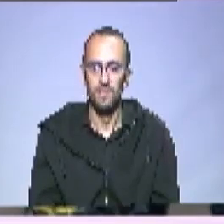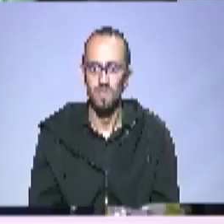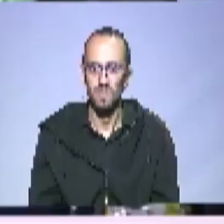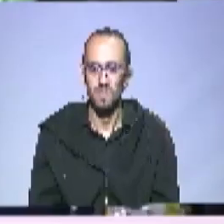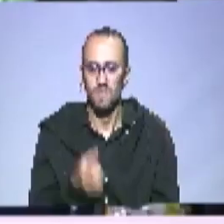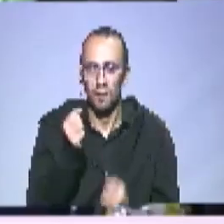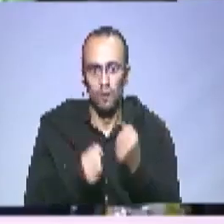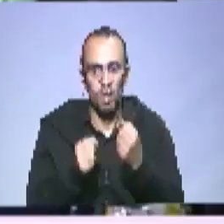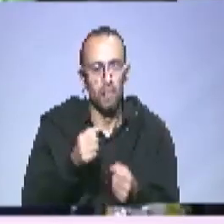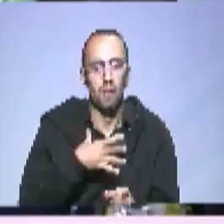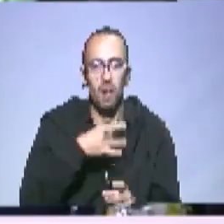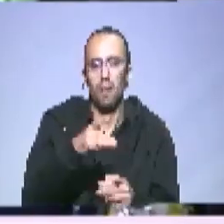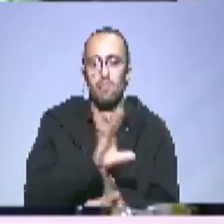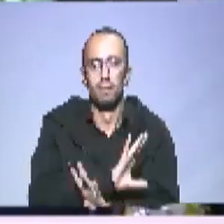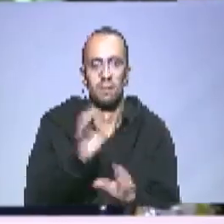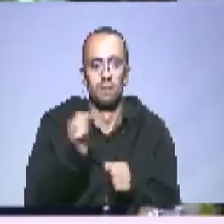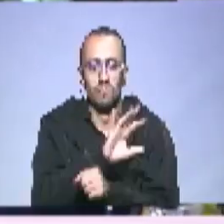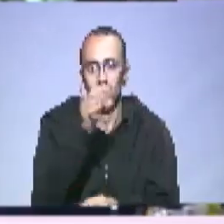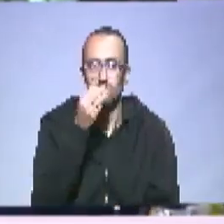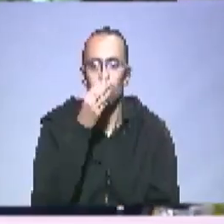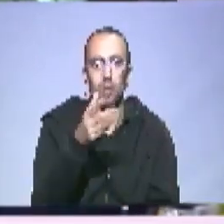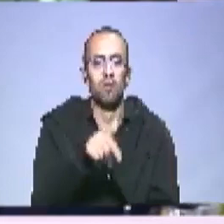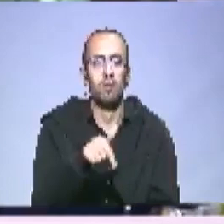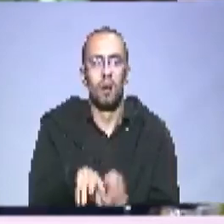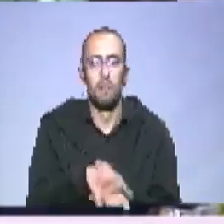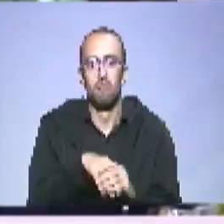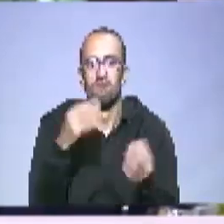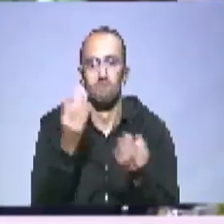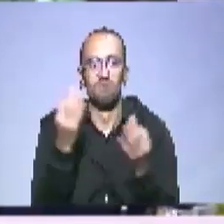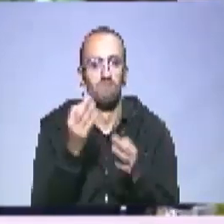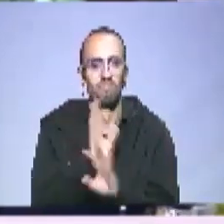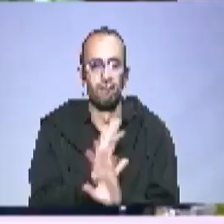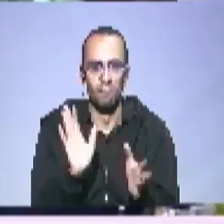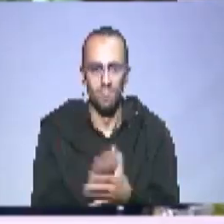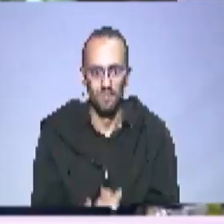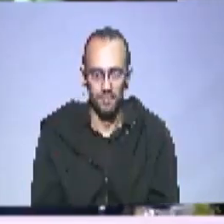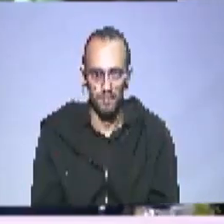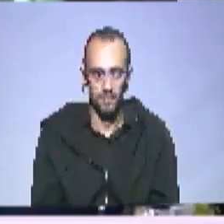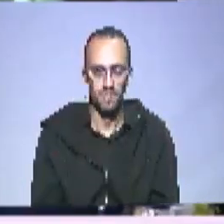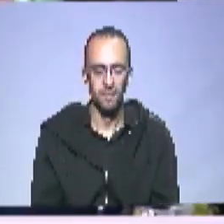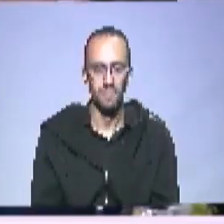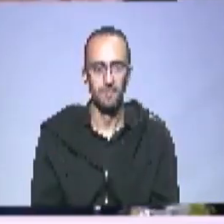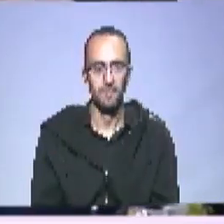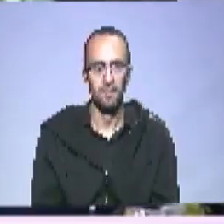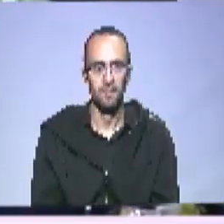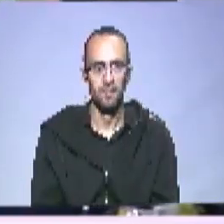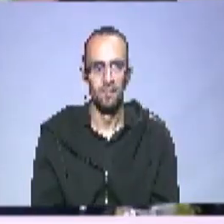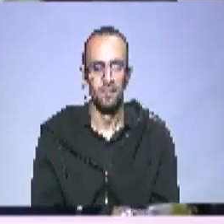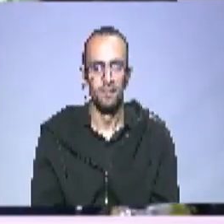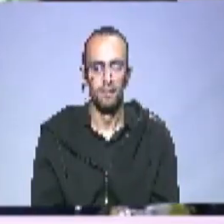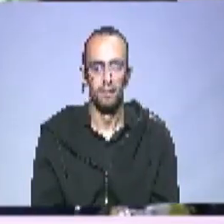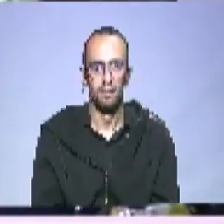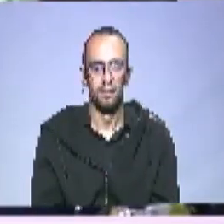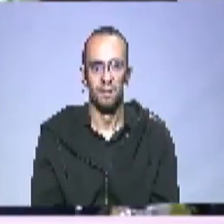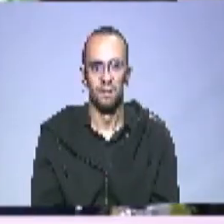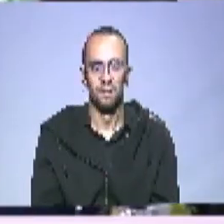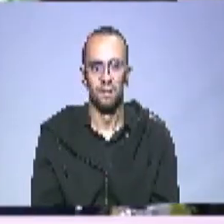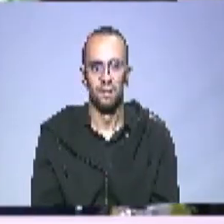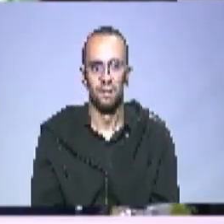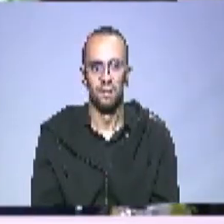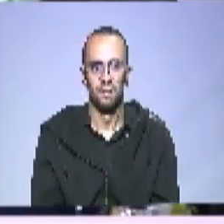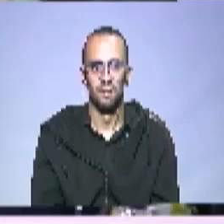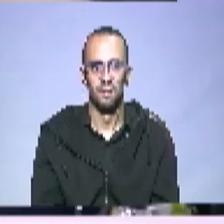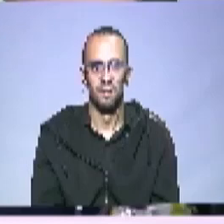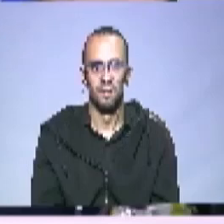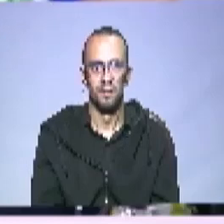اول الملوخيه الخضراء مثلا النهارده، والاكل حلو اللي عملته النهارده ده عجبني جدا. ايه يا فندم؟ عجبتني الاكل اللي عملته النهارده،